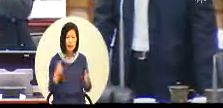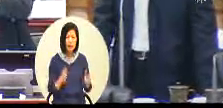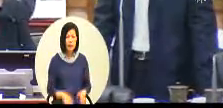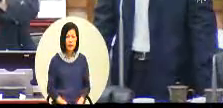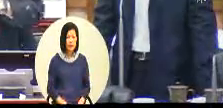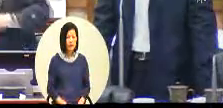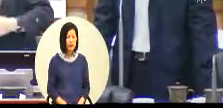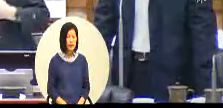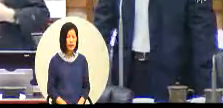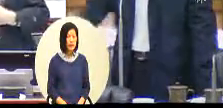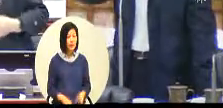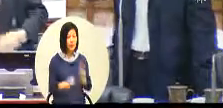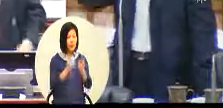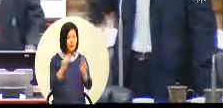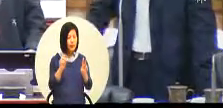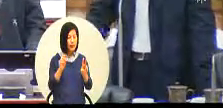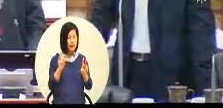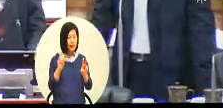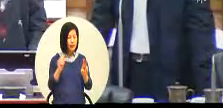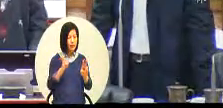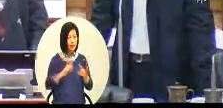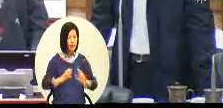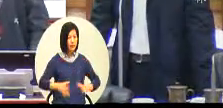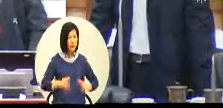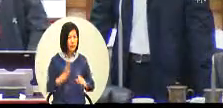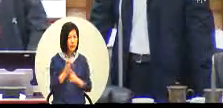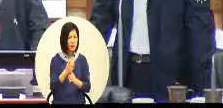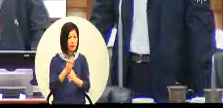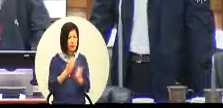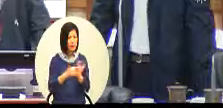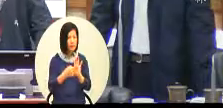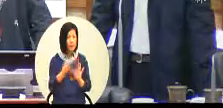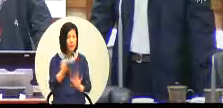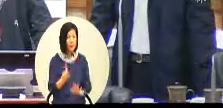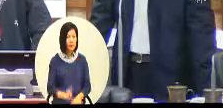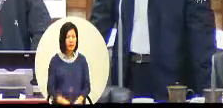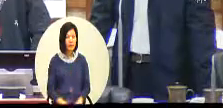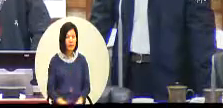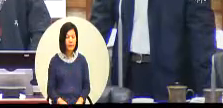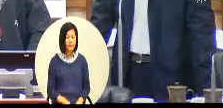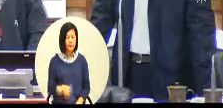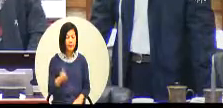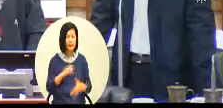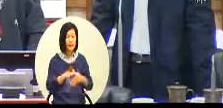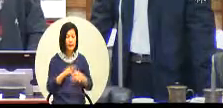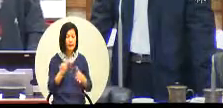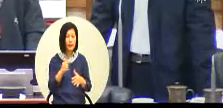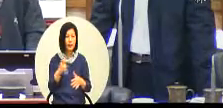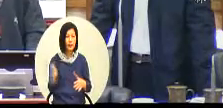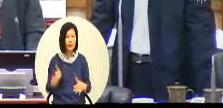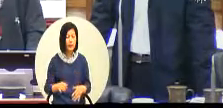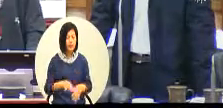重要的精神呢？请市长答复。 谢谢